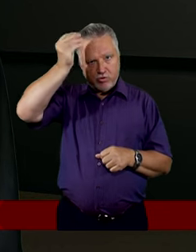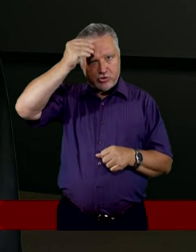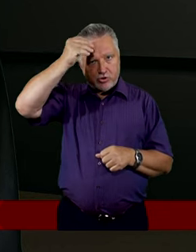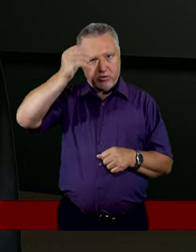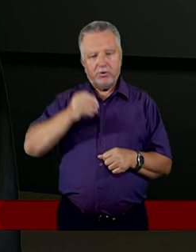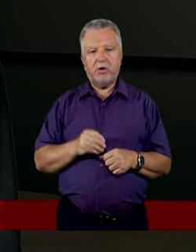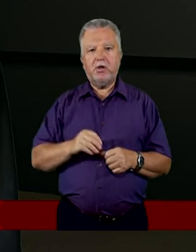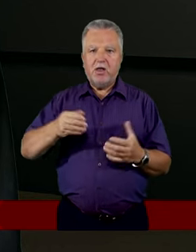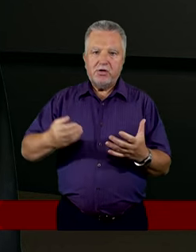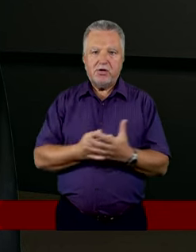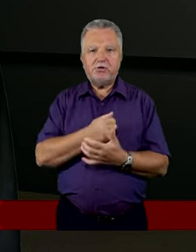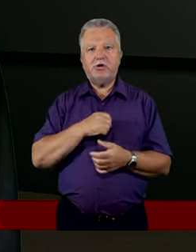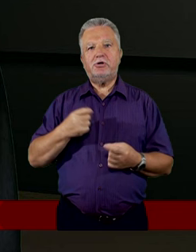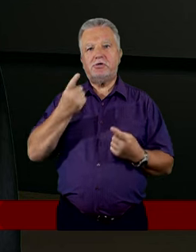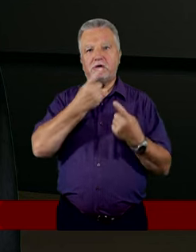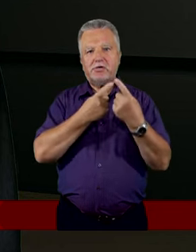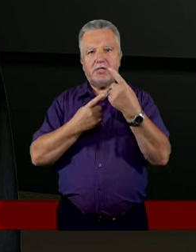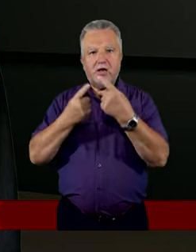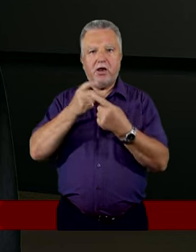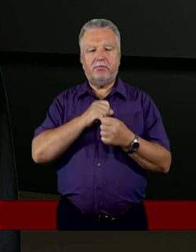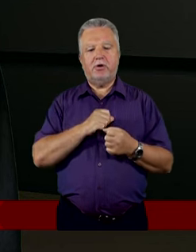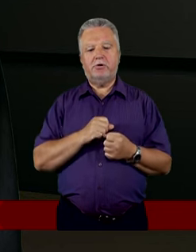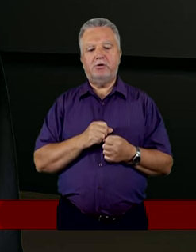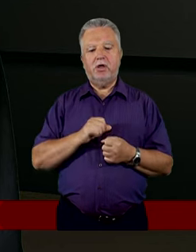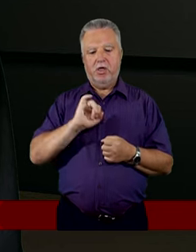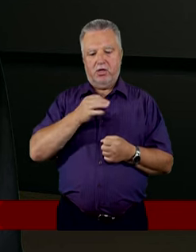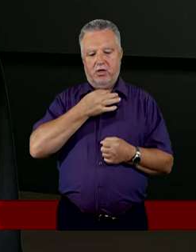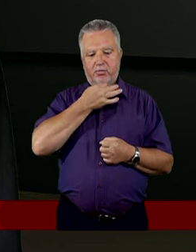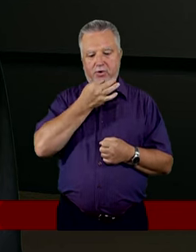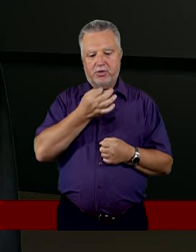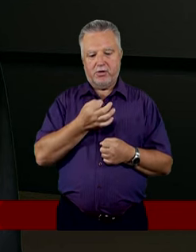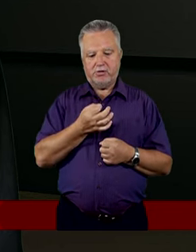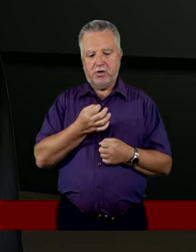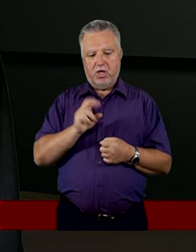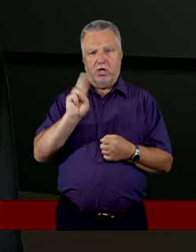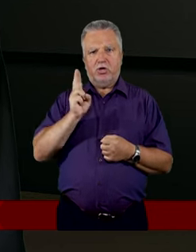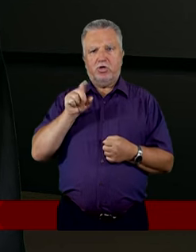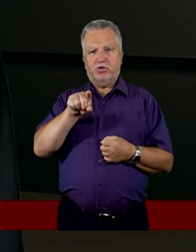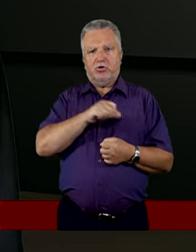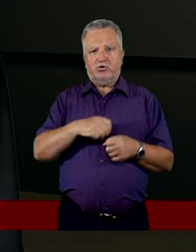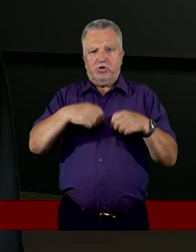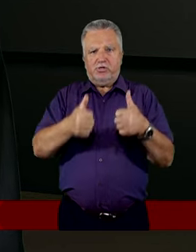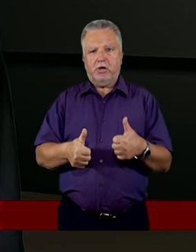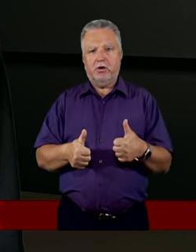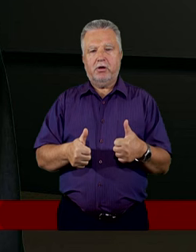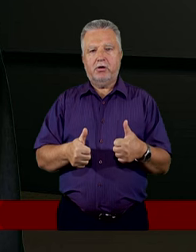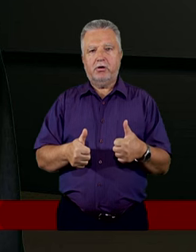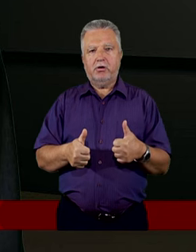uczniowie zaczęli się nad tym zastanawiać i pytać, kiedy się to